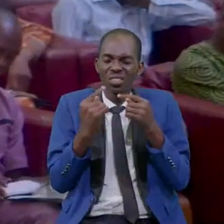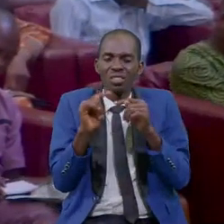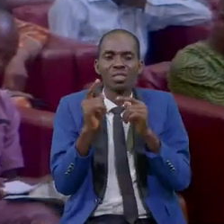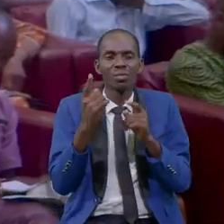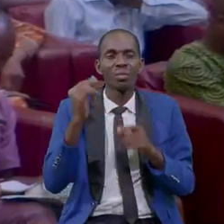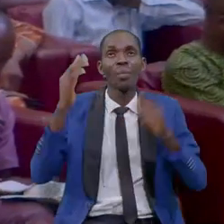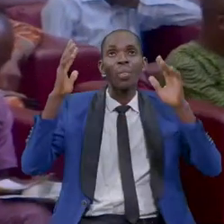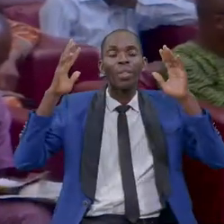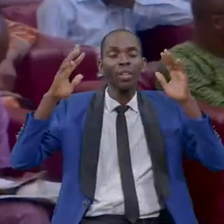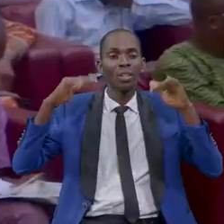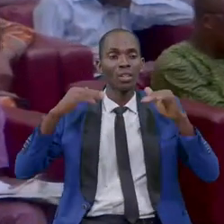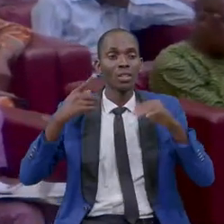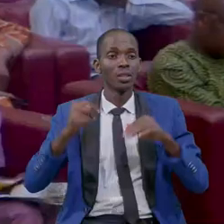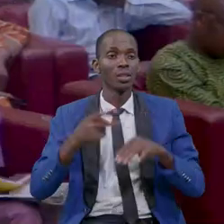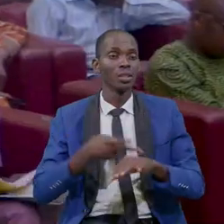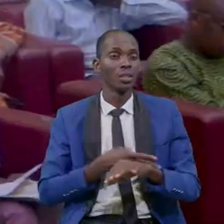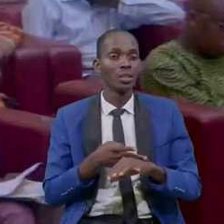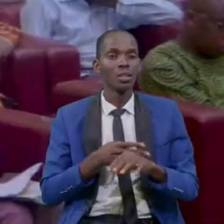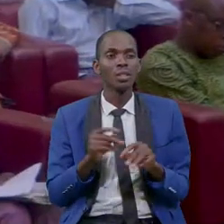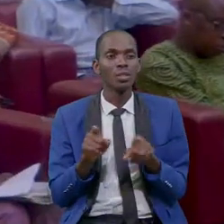à chacun selon ses voies,